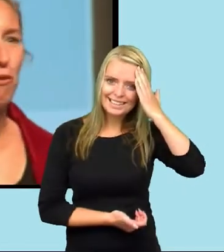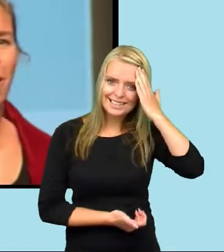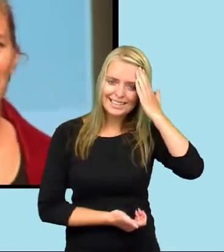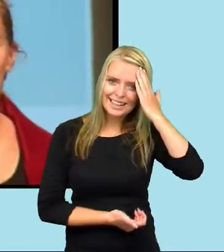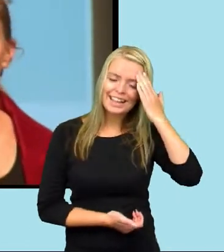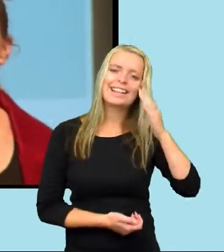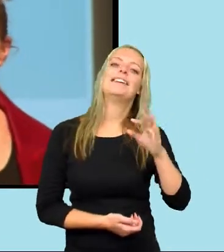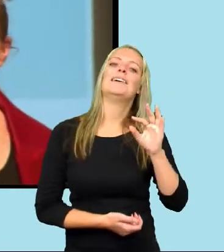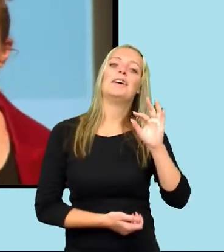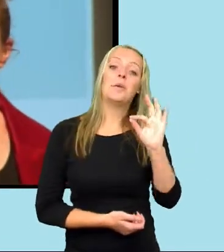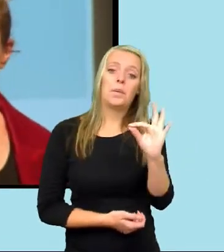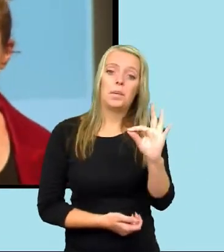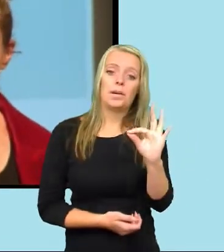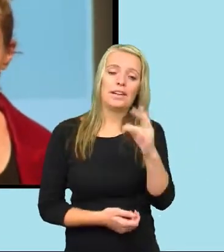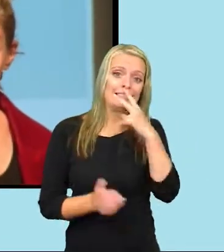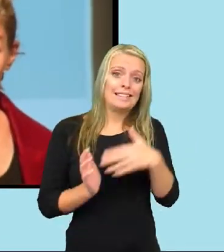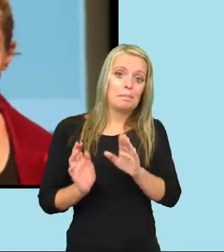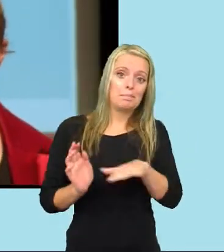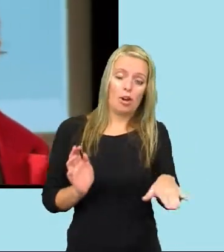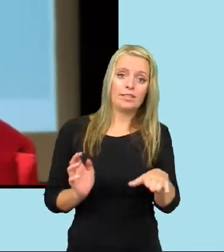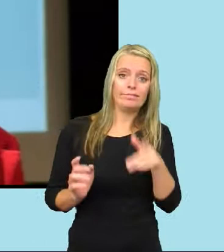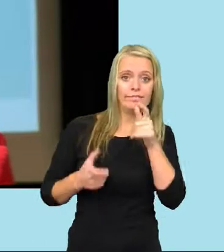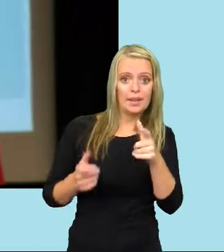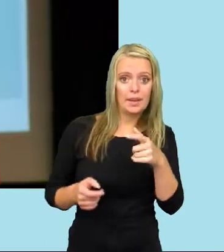man får barnen att tala för sig själva.